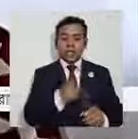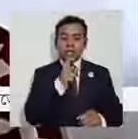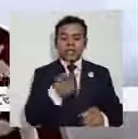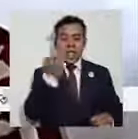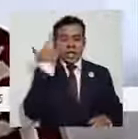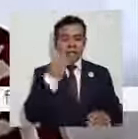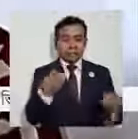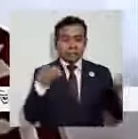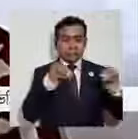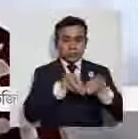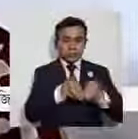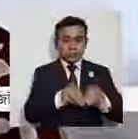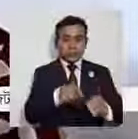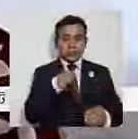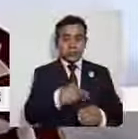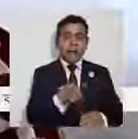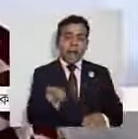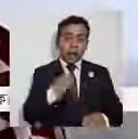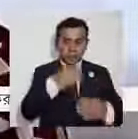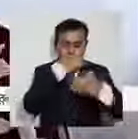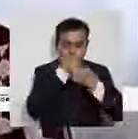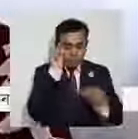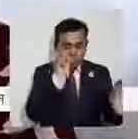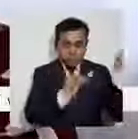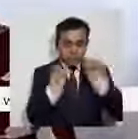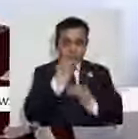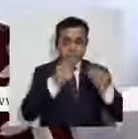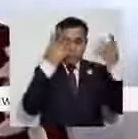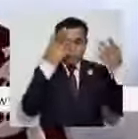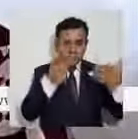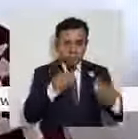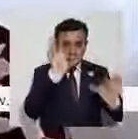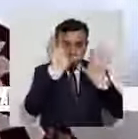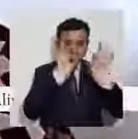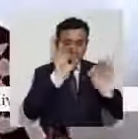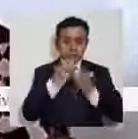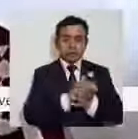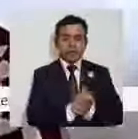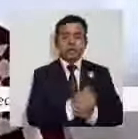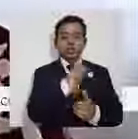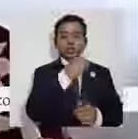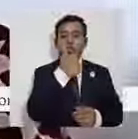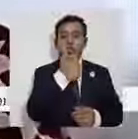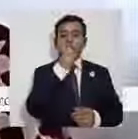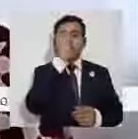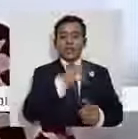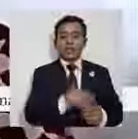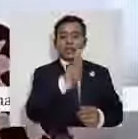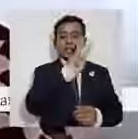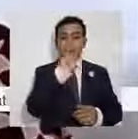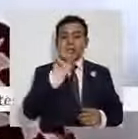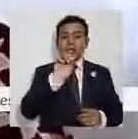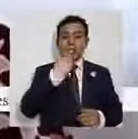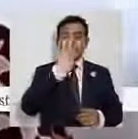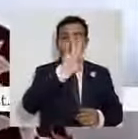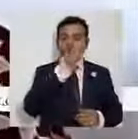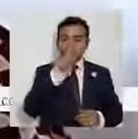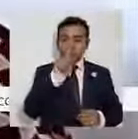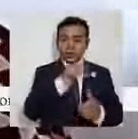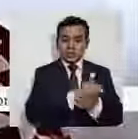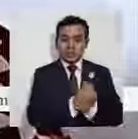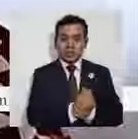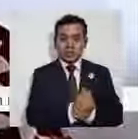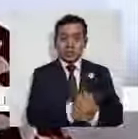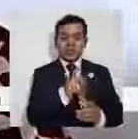এই 16 তারিখে যেটা 341 দেখানো হয়েছিল, সেটাকে আসলে ওখানে 49 দিন আছে 15 তারিখে, সেটাকে আমরা নতুন করে